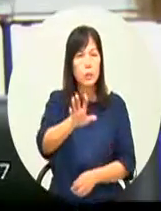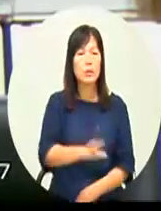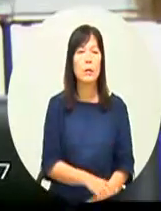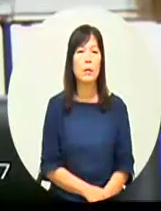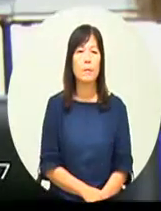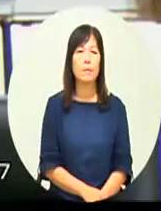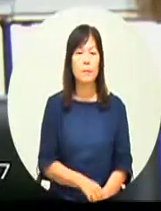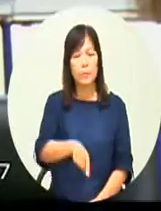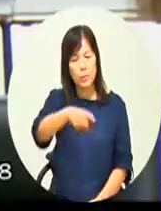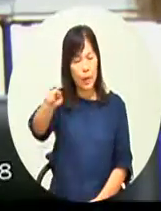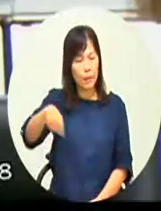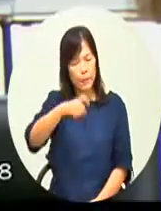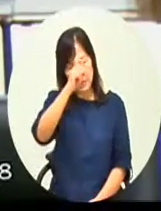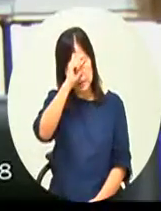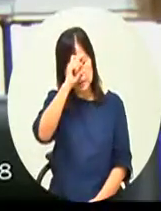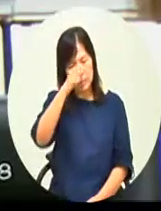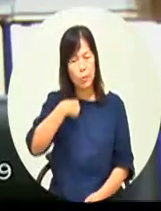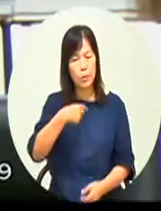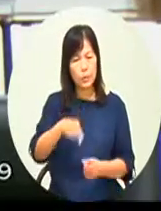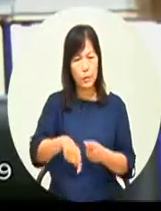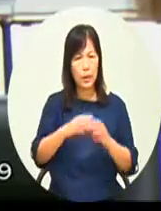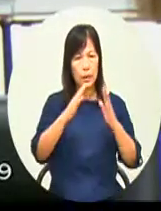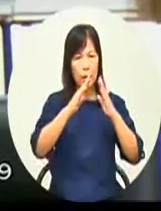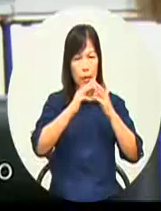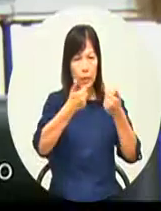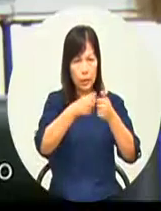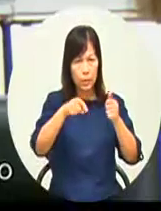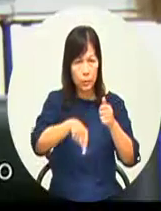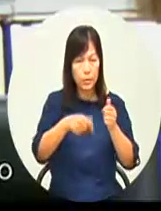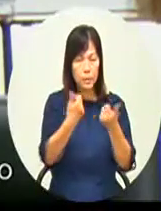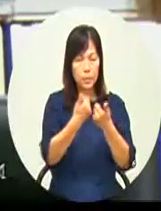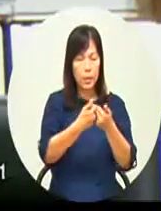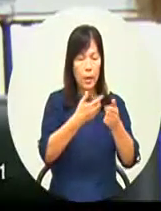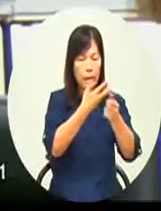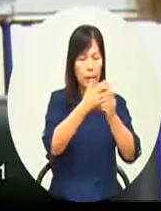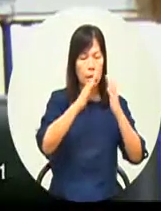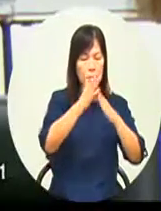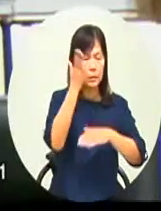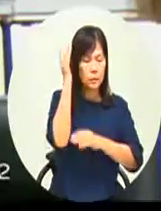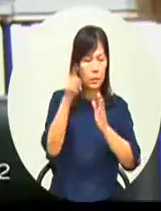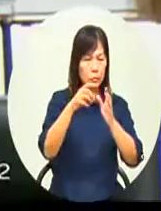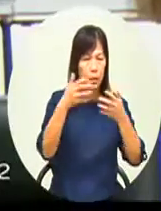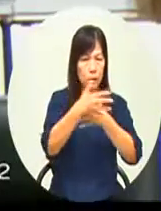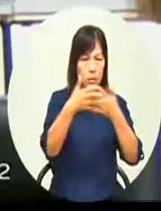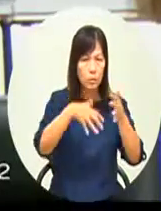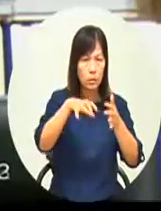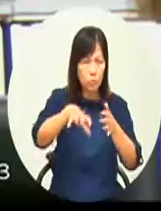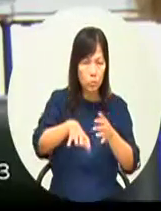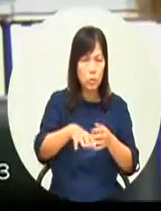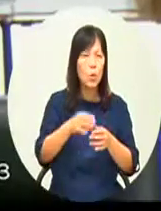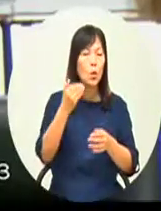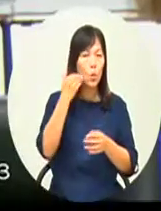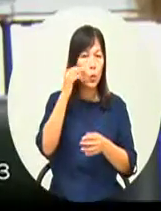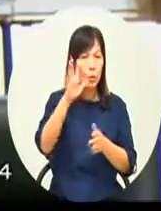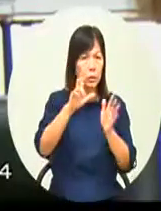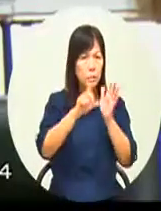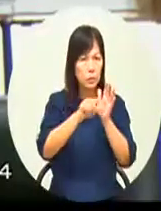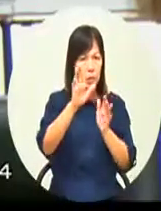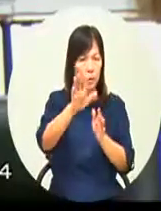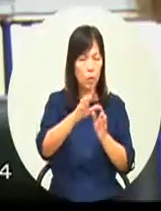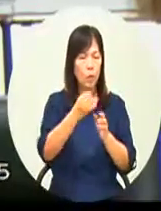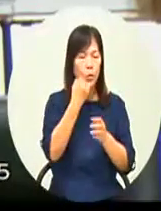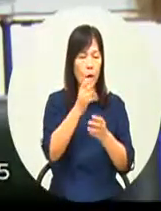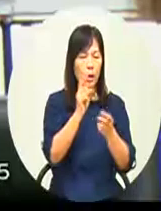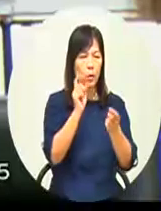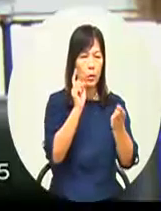我在议会当中能让市政府的交通局有机会的话反